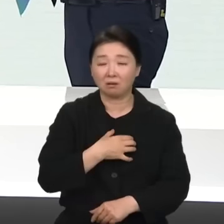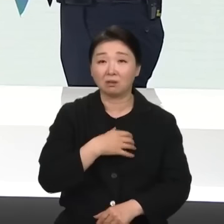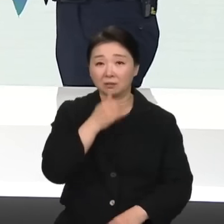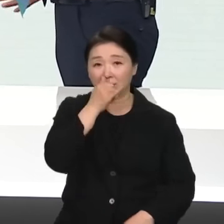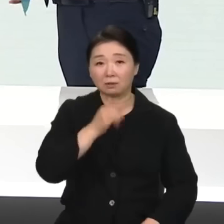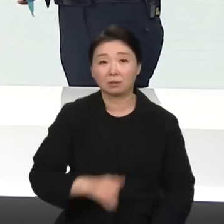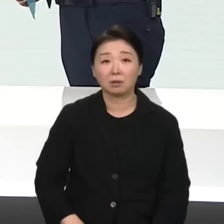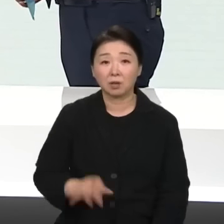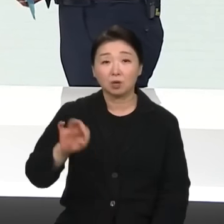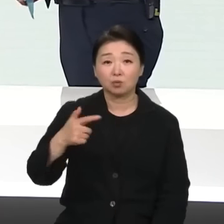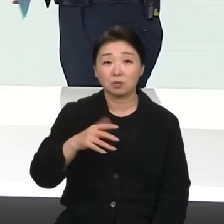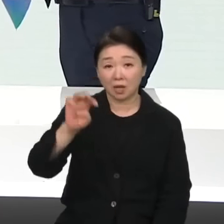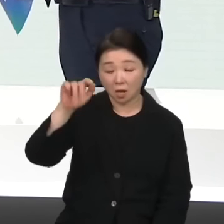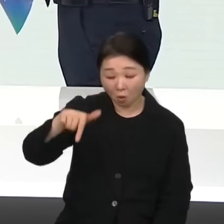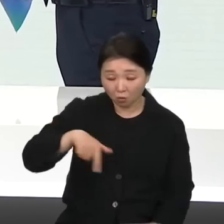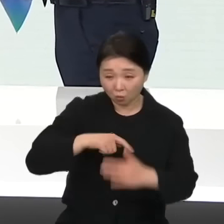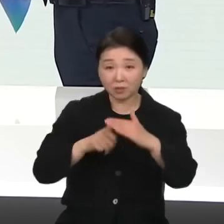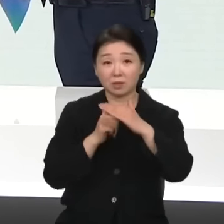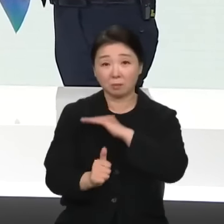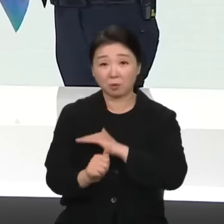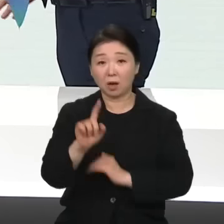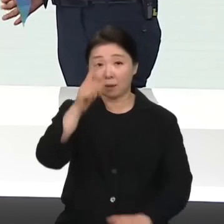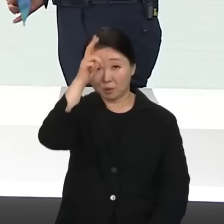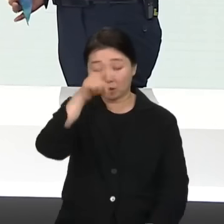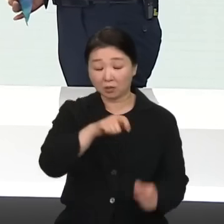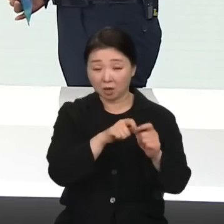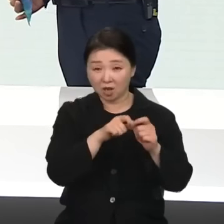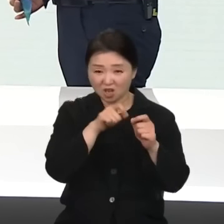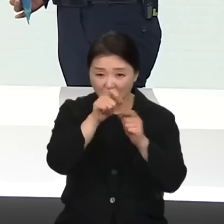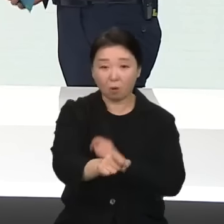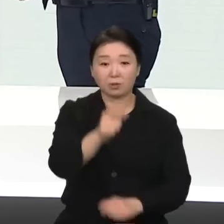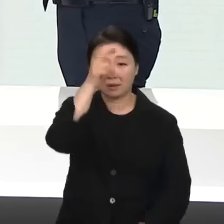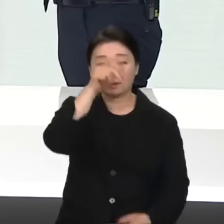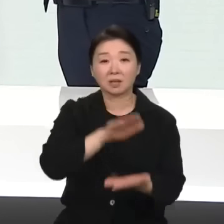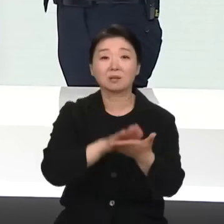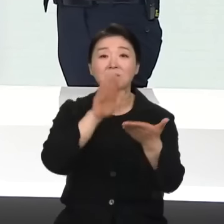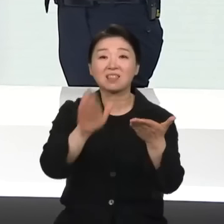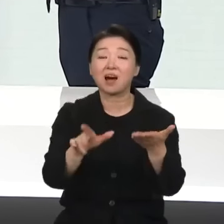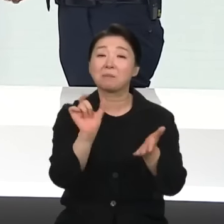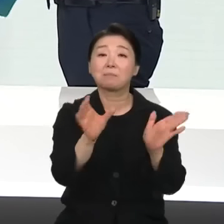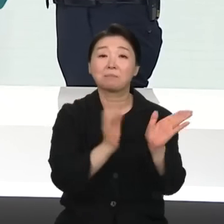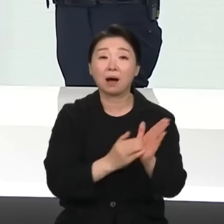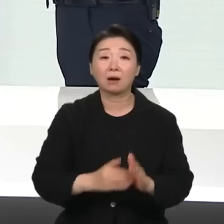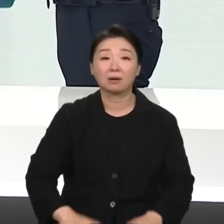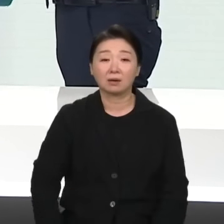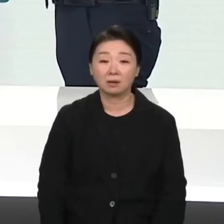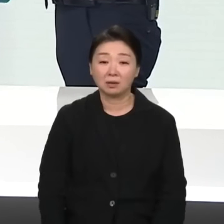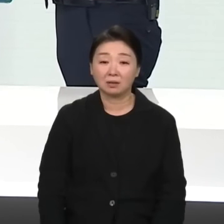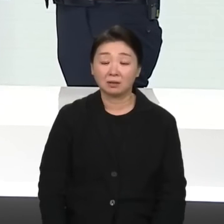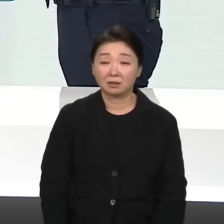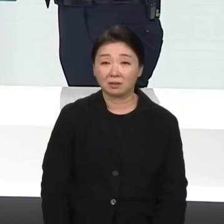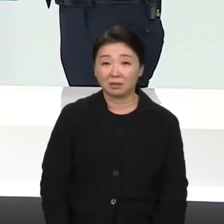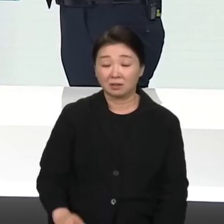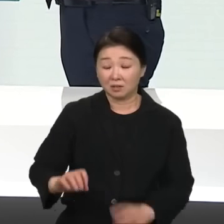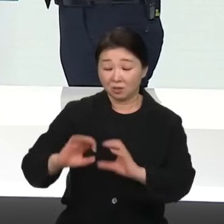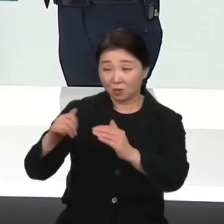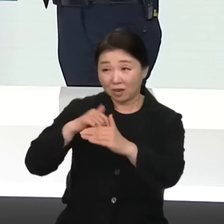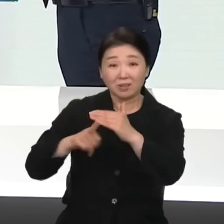윤재욱 국민의힘 원내대표가 한 번 경찰은 영원한 경찰입니다라고 방명록을 썼는데 네. 여당의 실세죠.